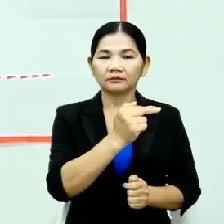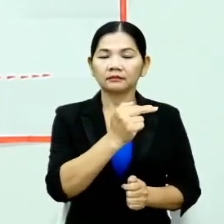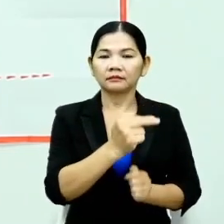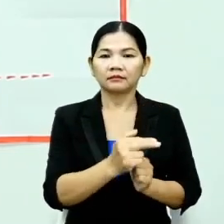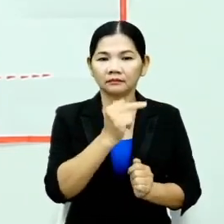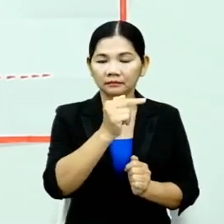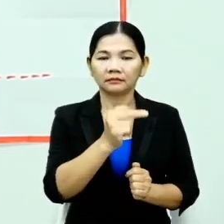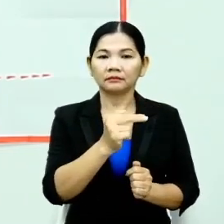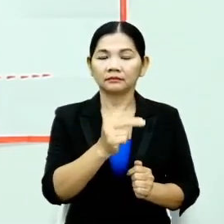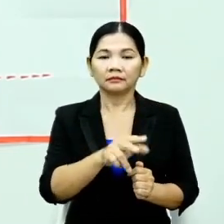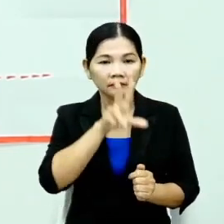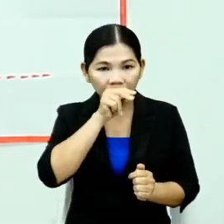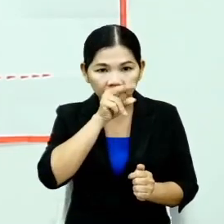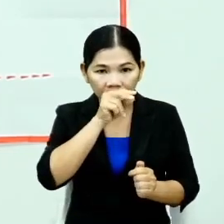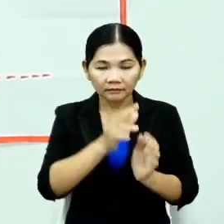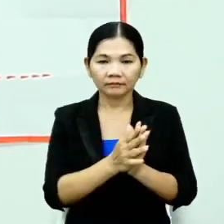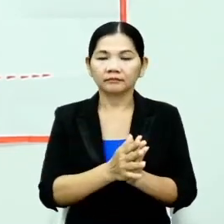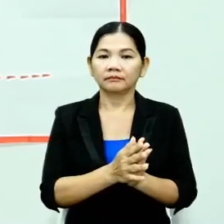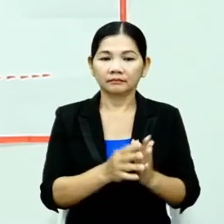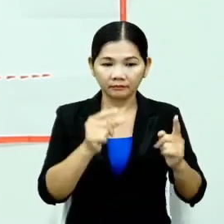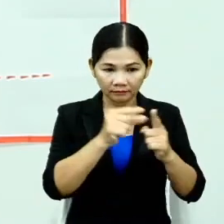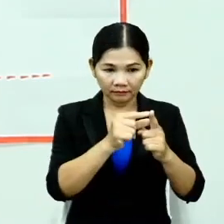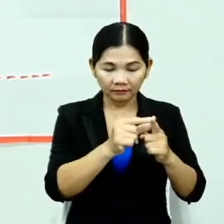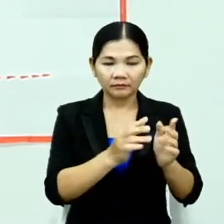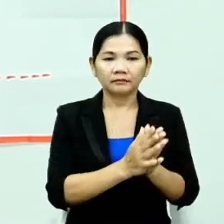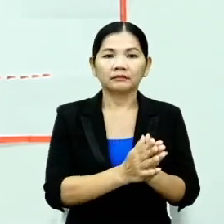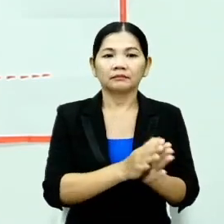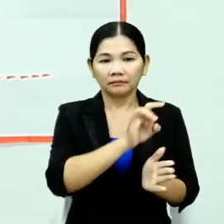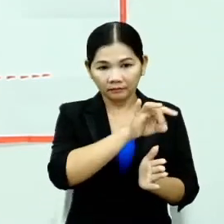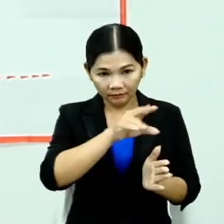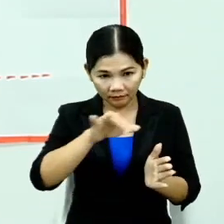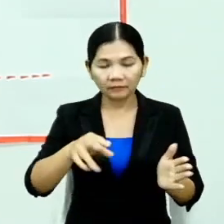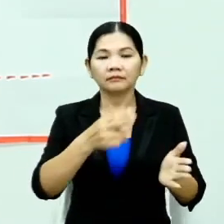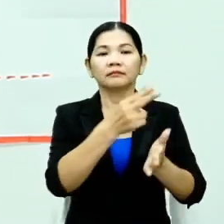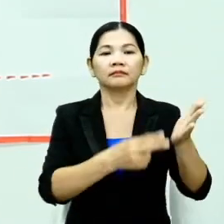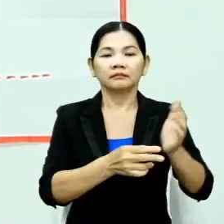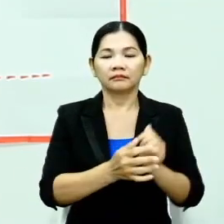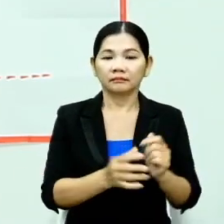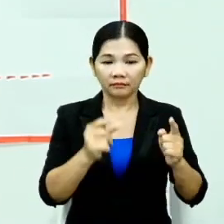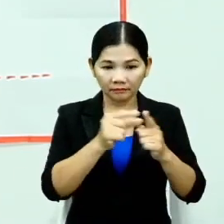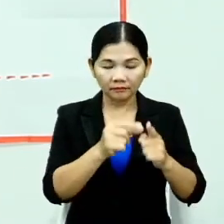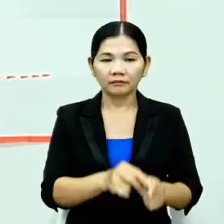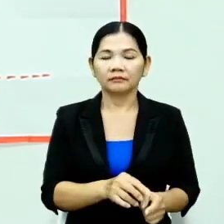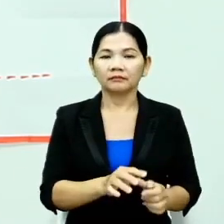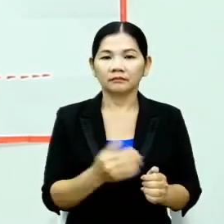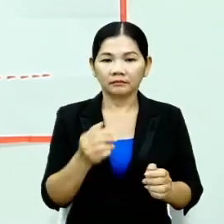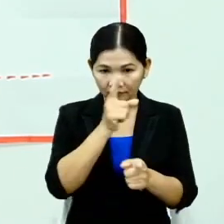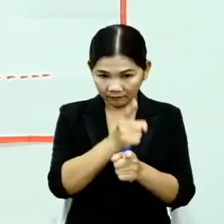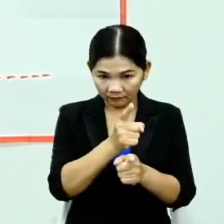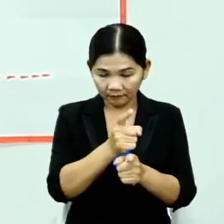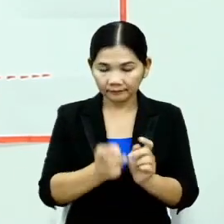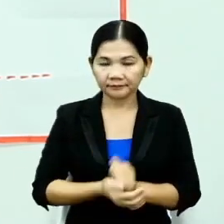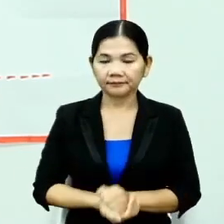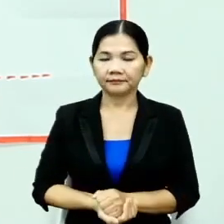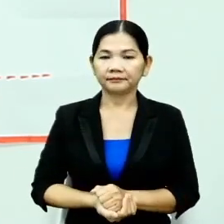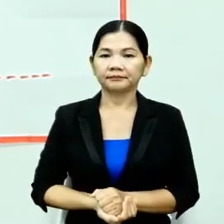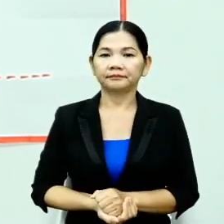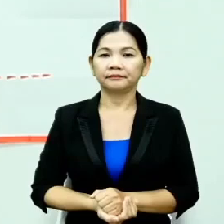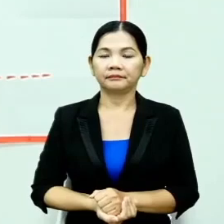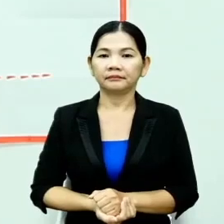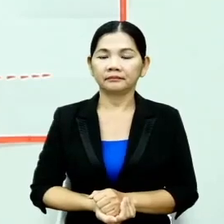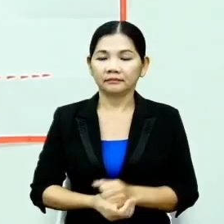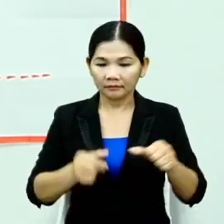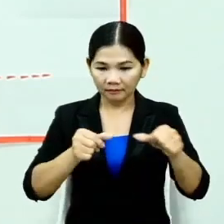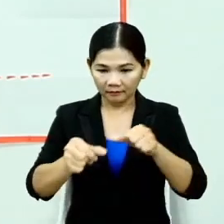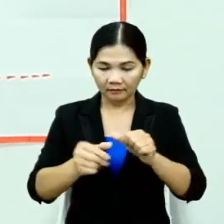ទាចាតើកូនត្រូវបំពេញព្យញ្ជនៈចាបំពេញតួអក្សរអ្វីខ្លះដើម្បីបានជាពាក្យមួយដែលត្រឹមត្រូវចាបន្ត